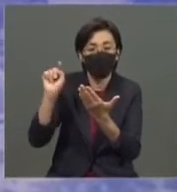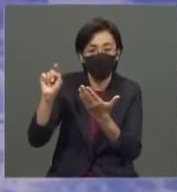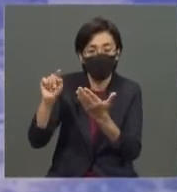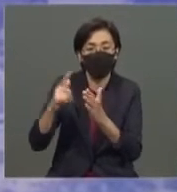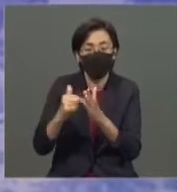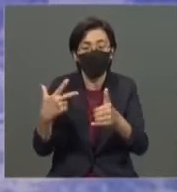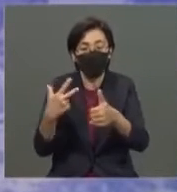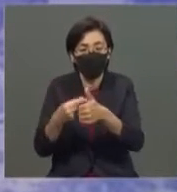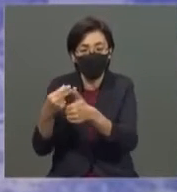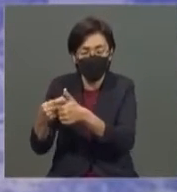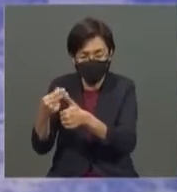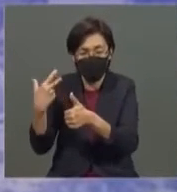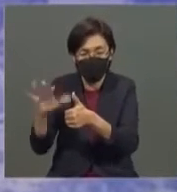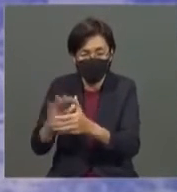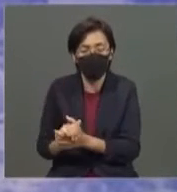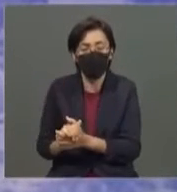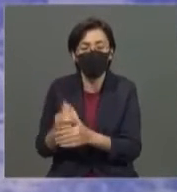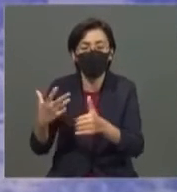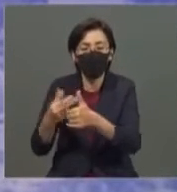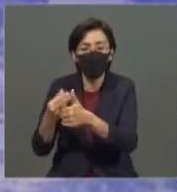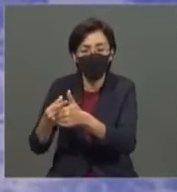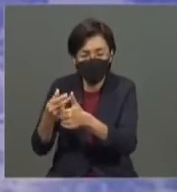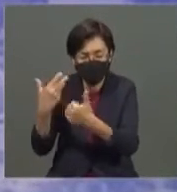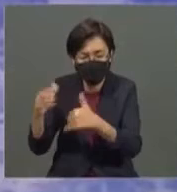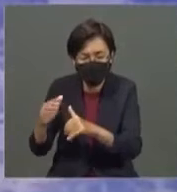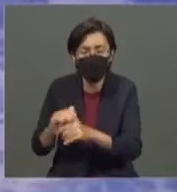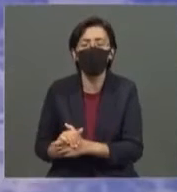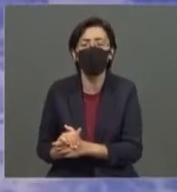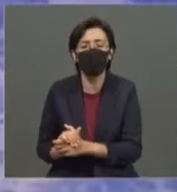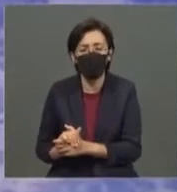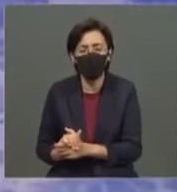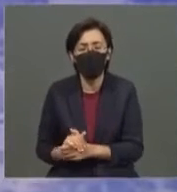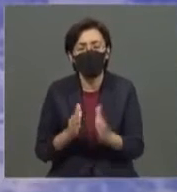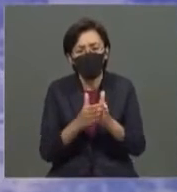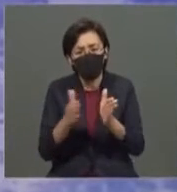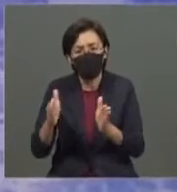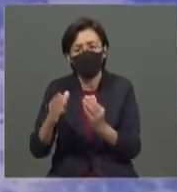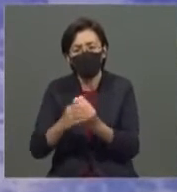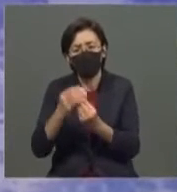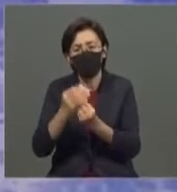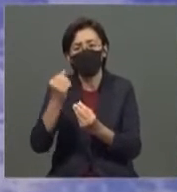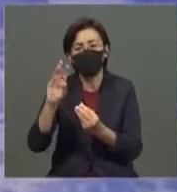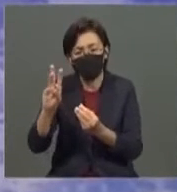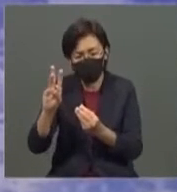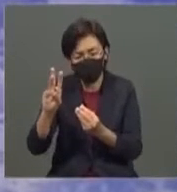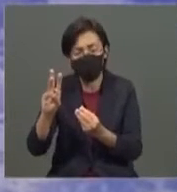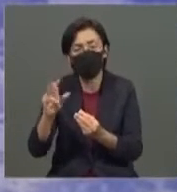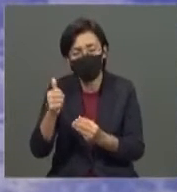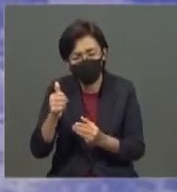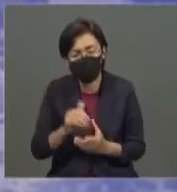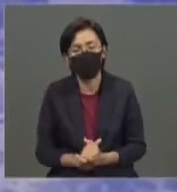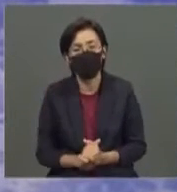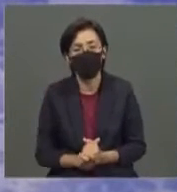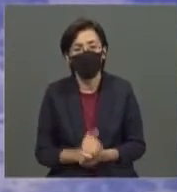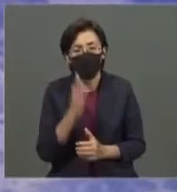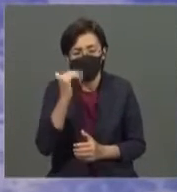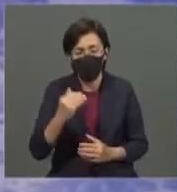ช้วัคซีนกันไปกันชุดใหญ่แล้วเนี่ยก็ออกมาว่าถึง16สัปดาห์เนี่ยตัวของ